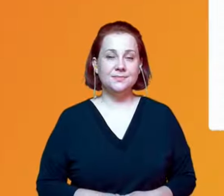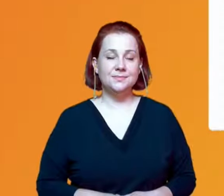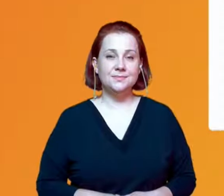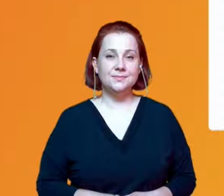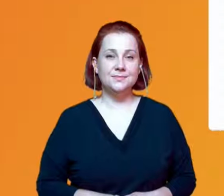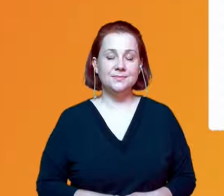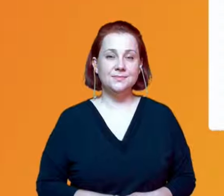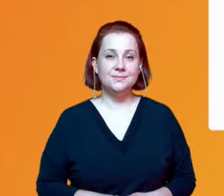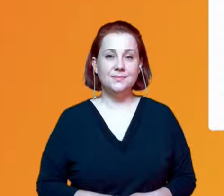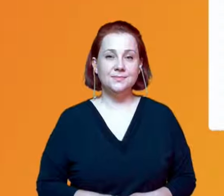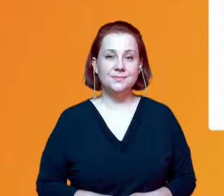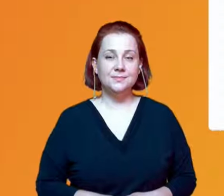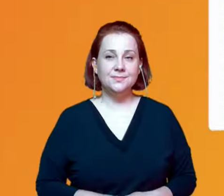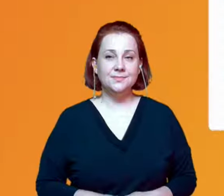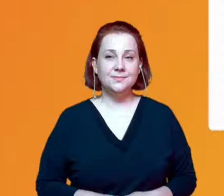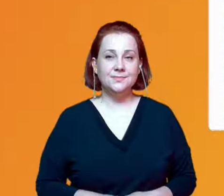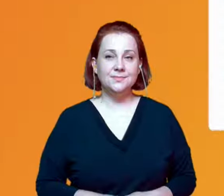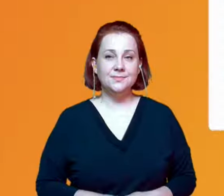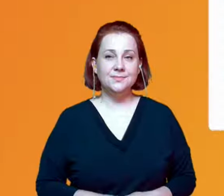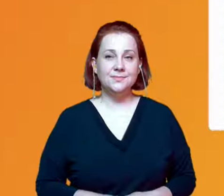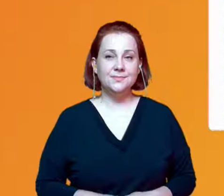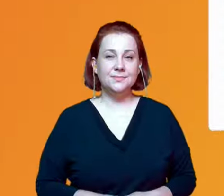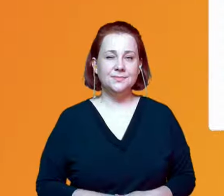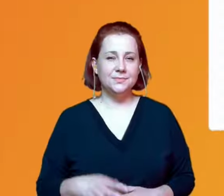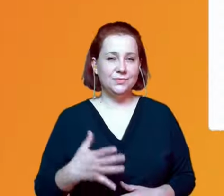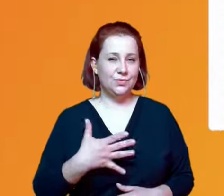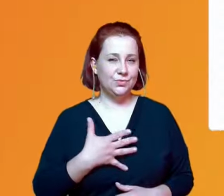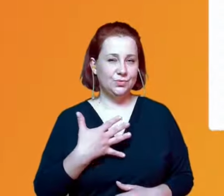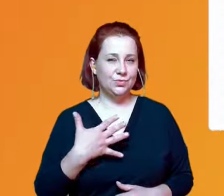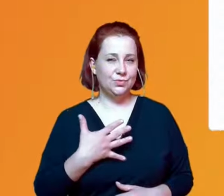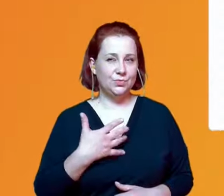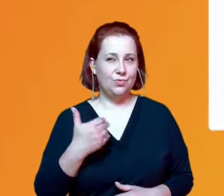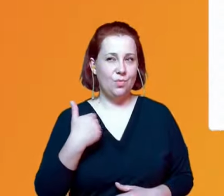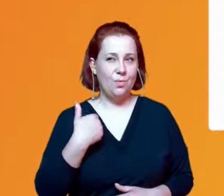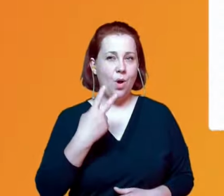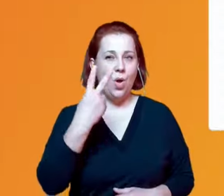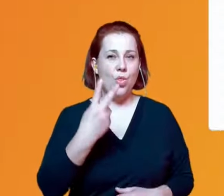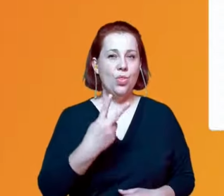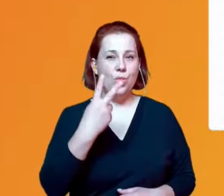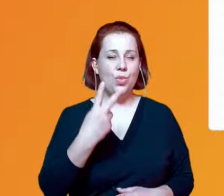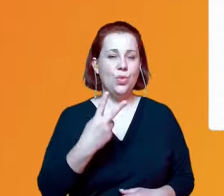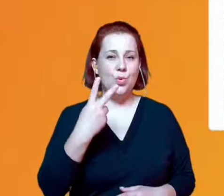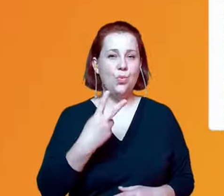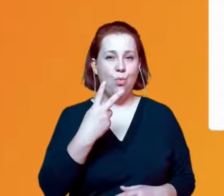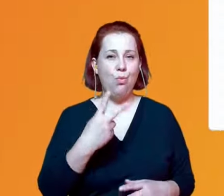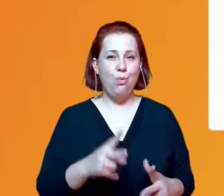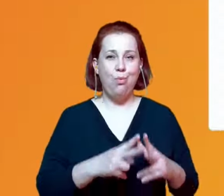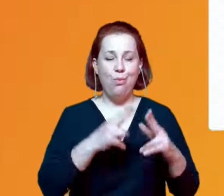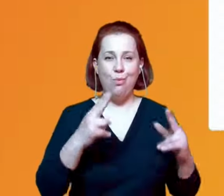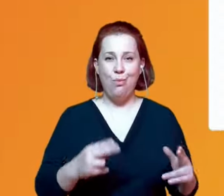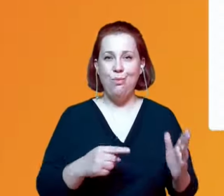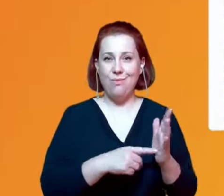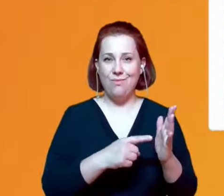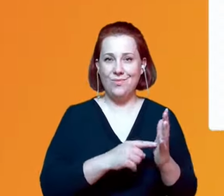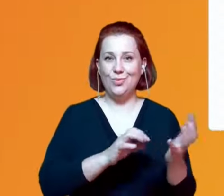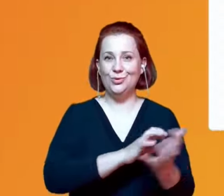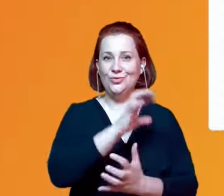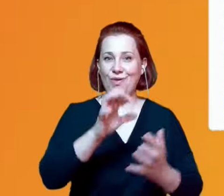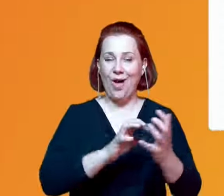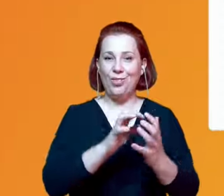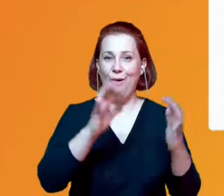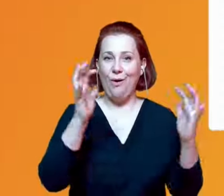Wydaje mi się, że była to druga edycja Światowego Forum Miejskiego, która odbywała się w tym